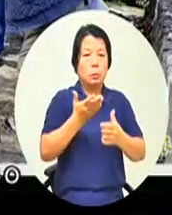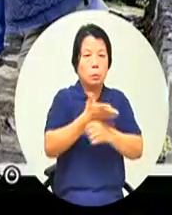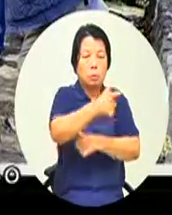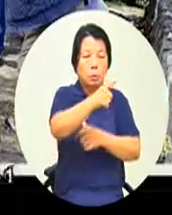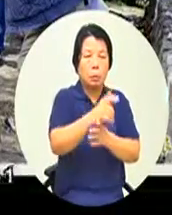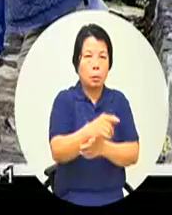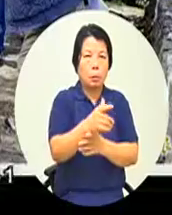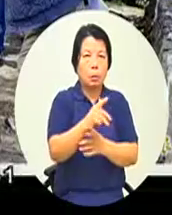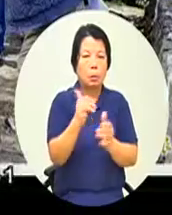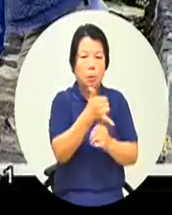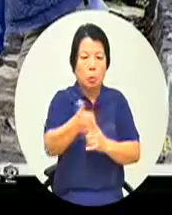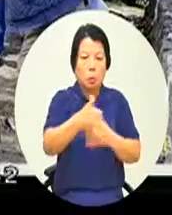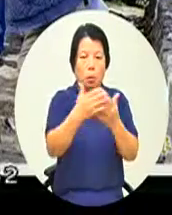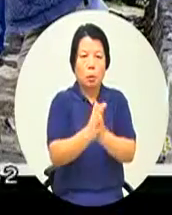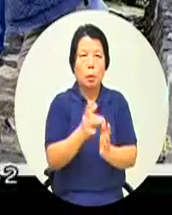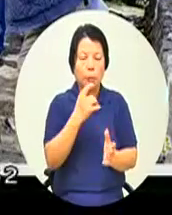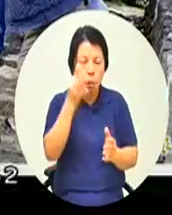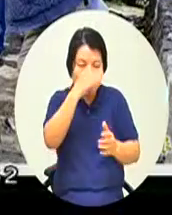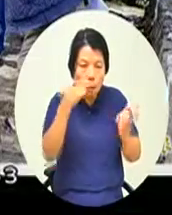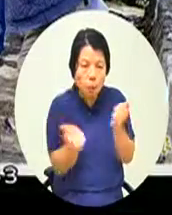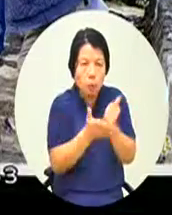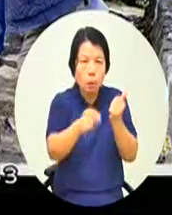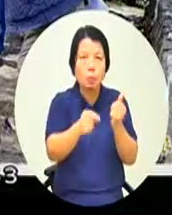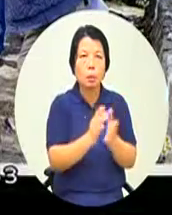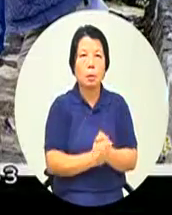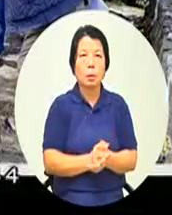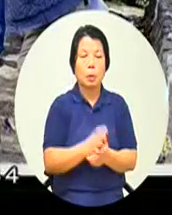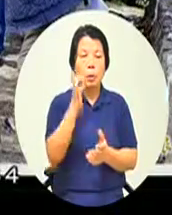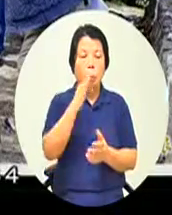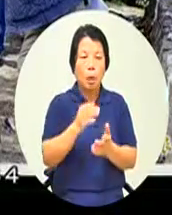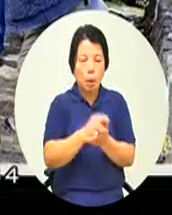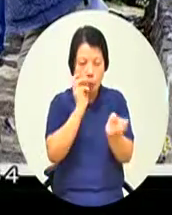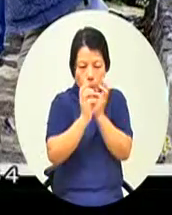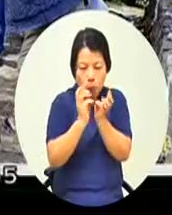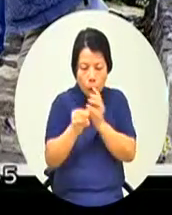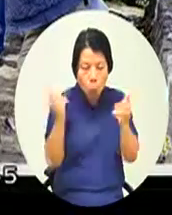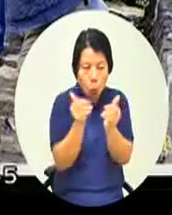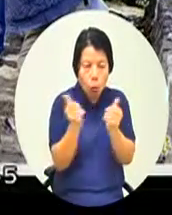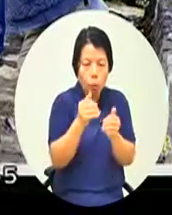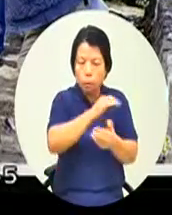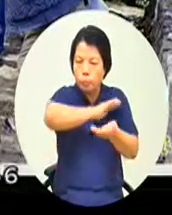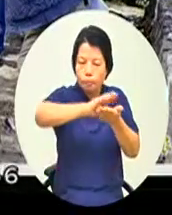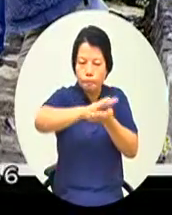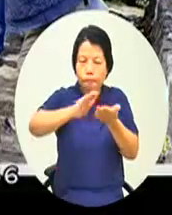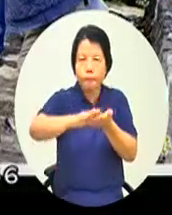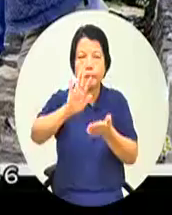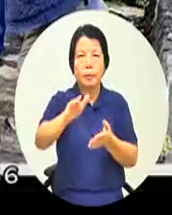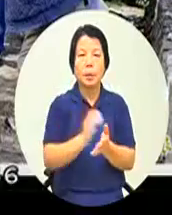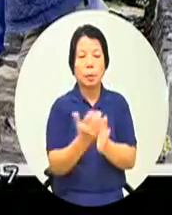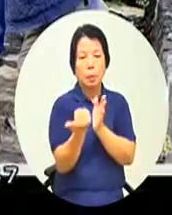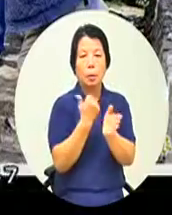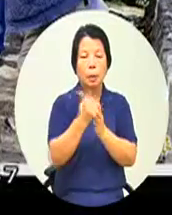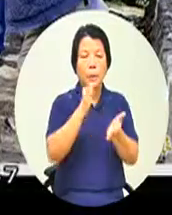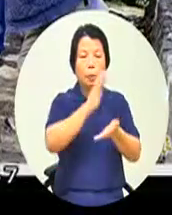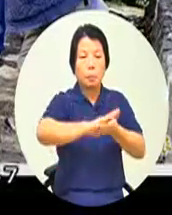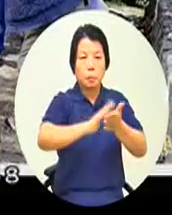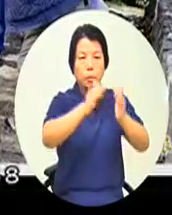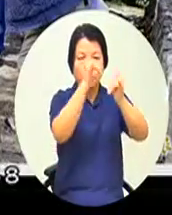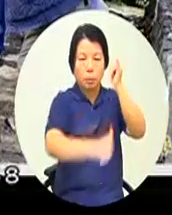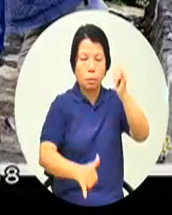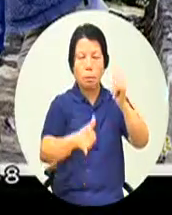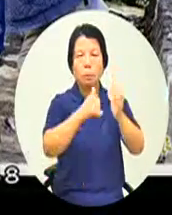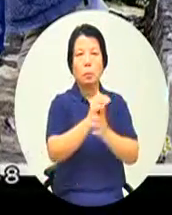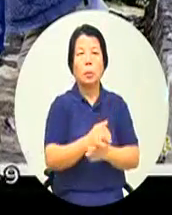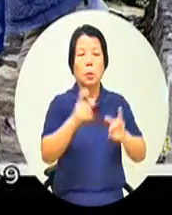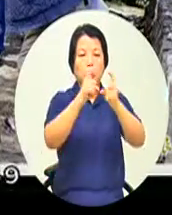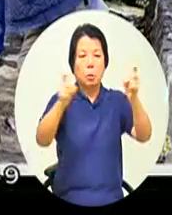实是很兴奋找到这个地方，那也找厘清了很多的问题。其实刚刚讲的清朝是底下的个城墙，